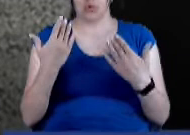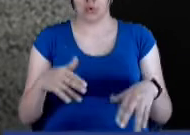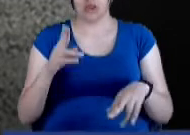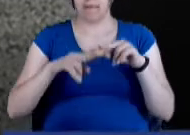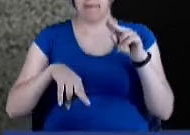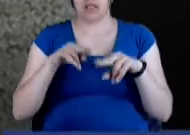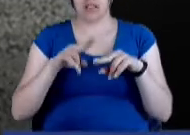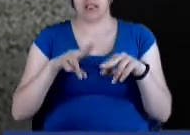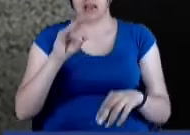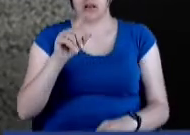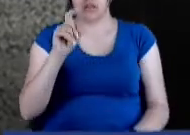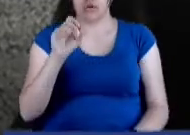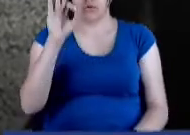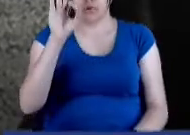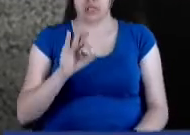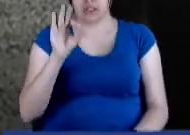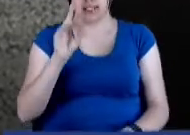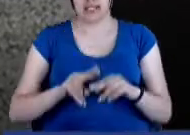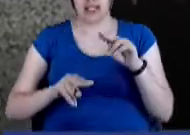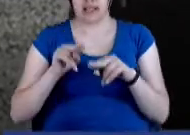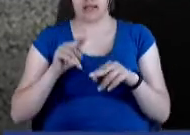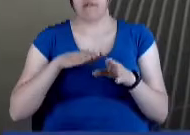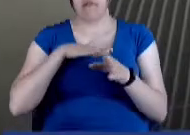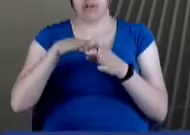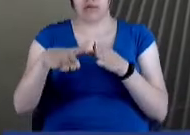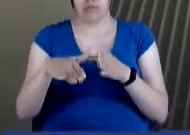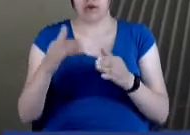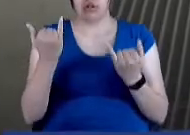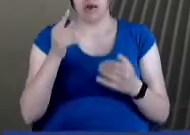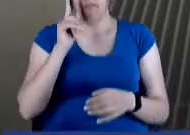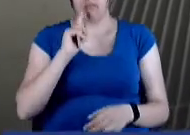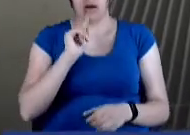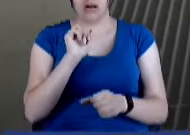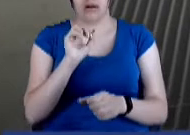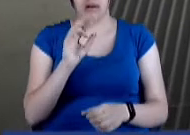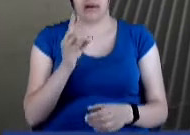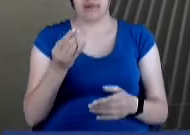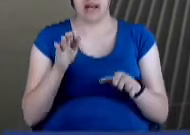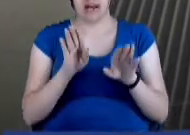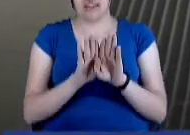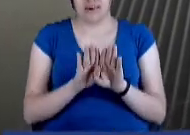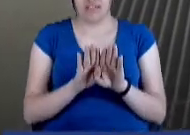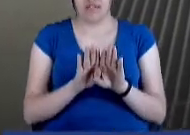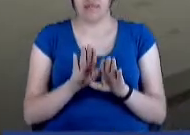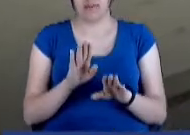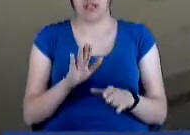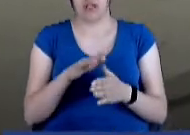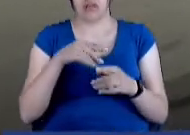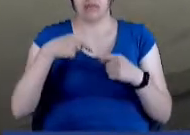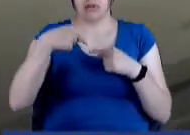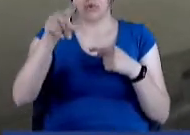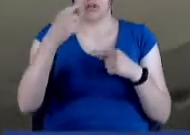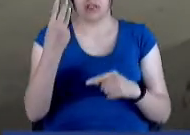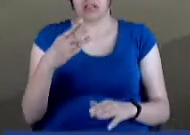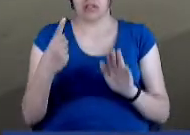на 100% выполнены строительные работы. На данный момент он законсервирован, длиной он 36 метров.